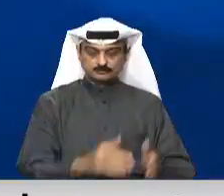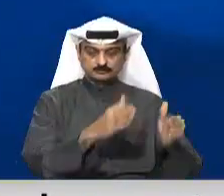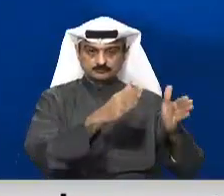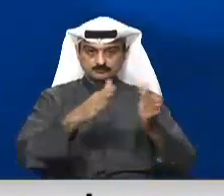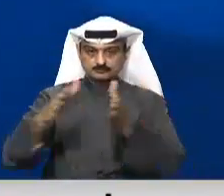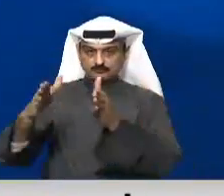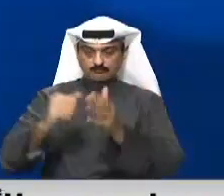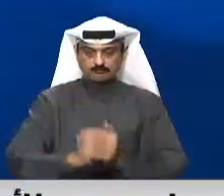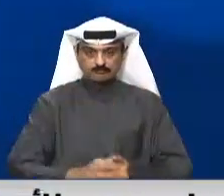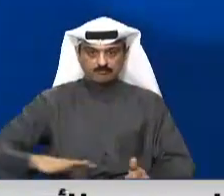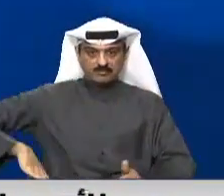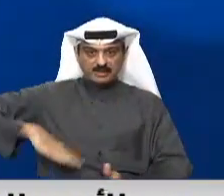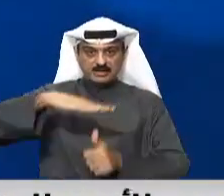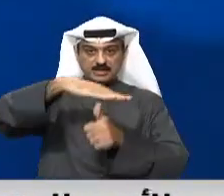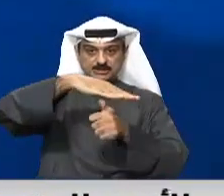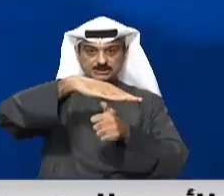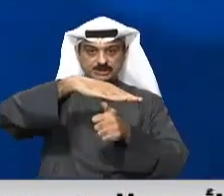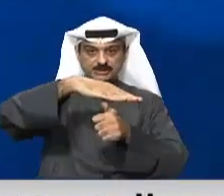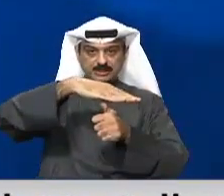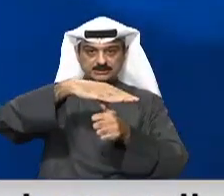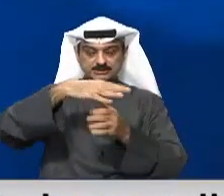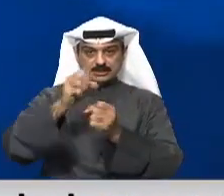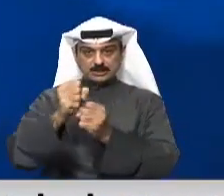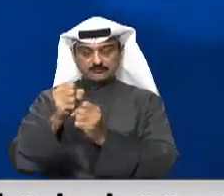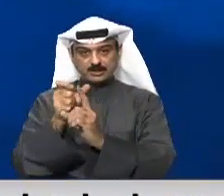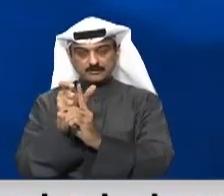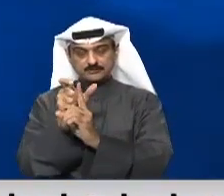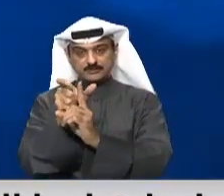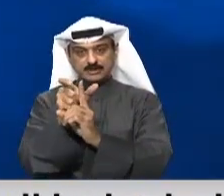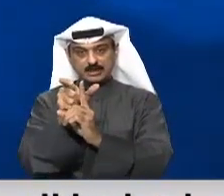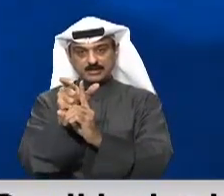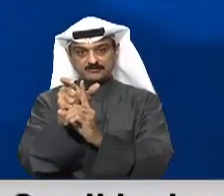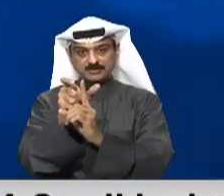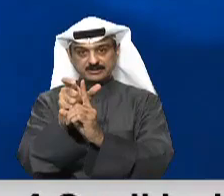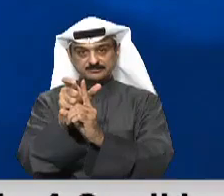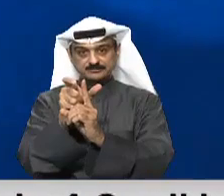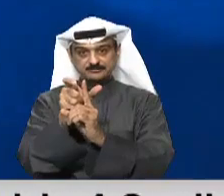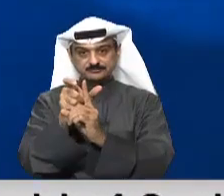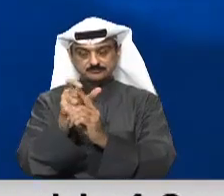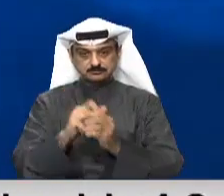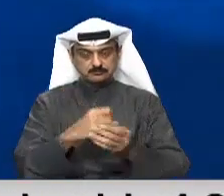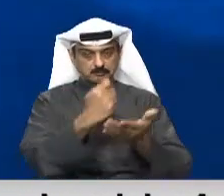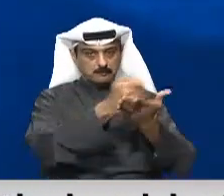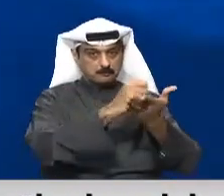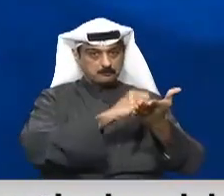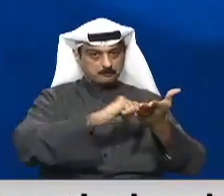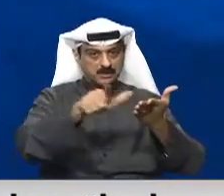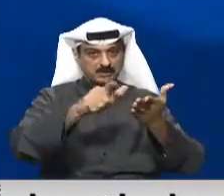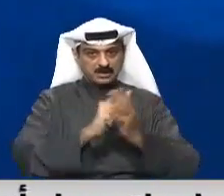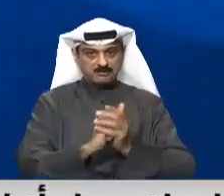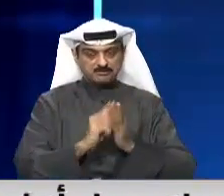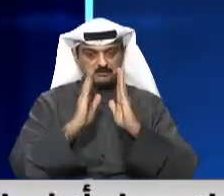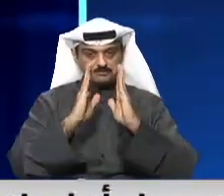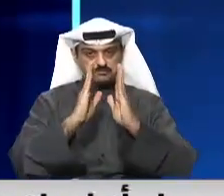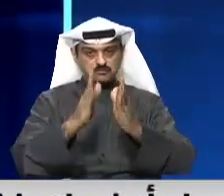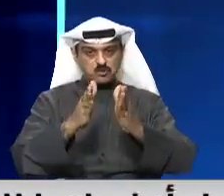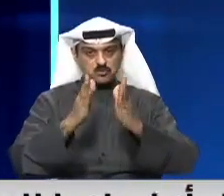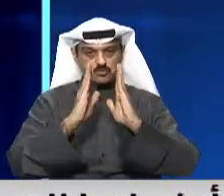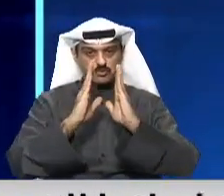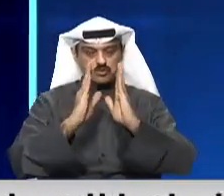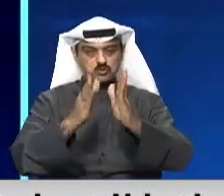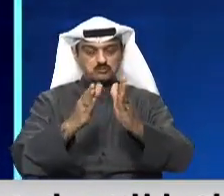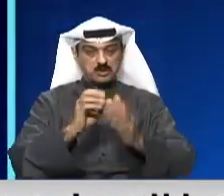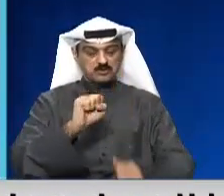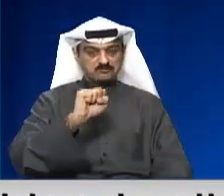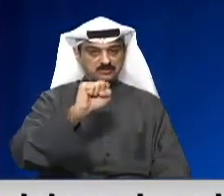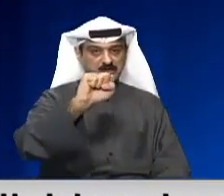بعث حضرة صاحب السمو أمير البلاد الشيخ النواف الأحمد الجابر الصباح حفظه الله ورعاه ببرقية تهنئة إلى فخامة